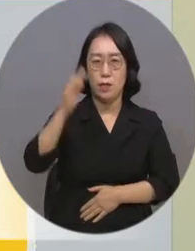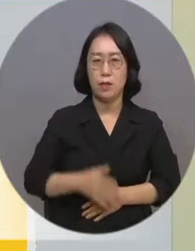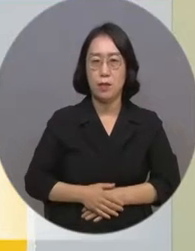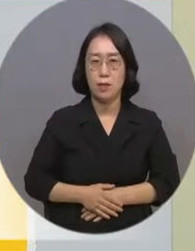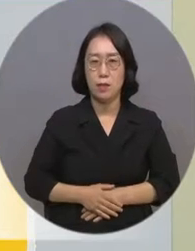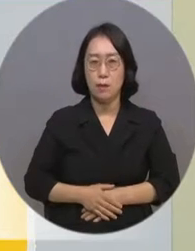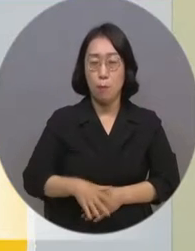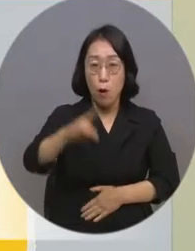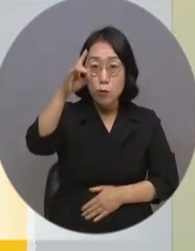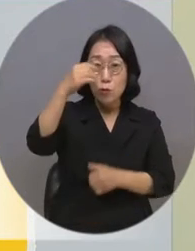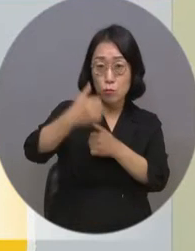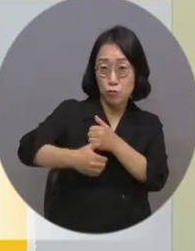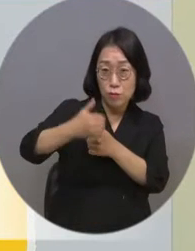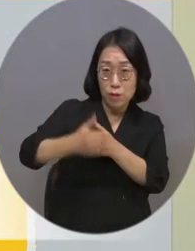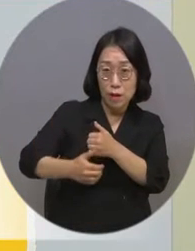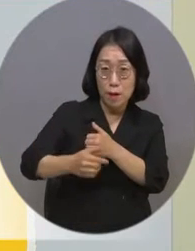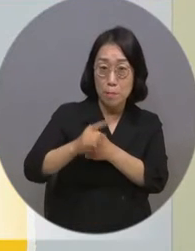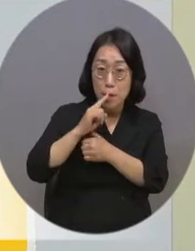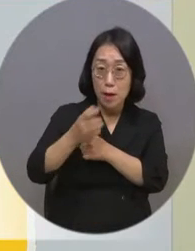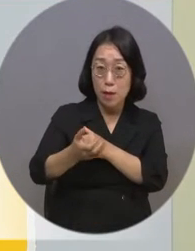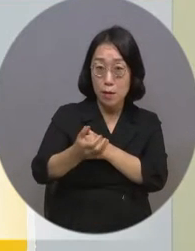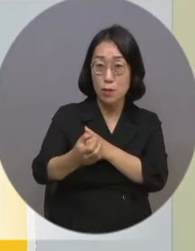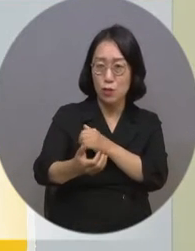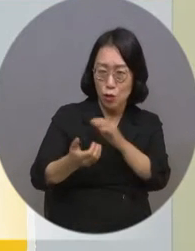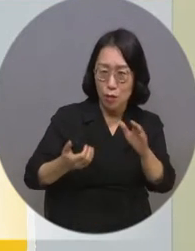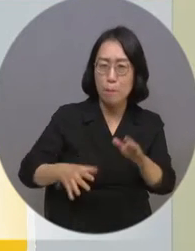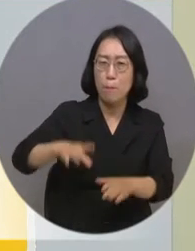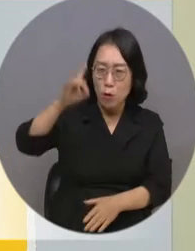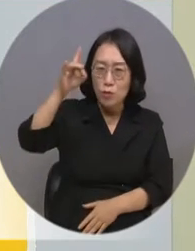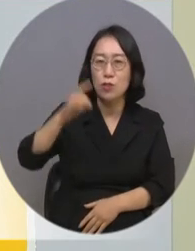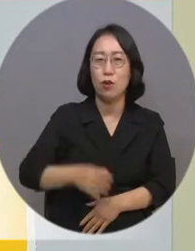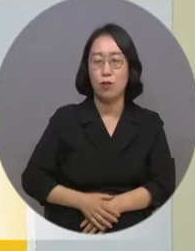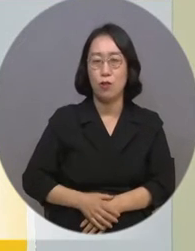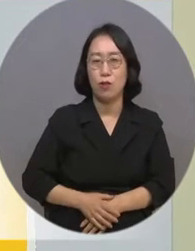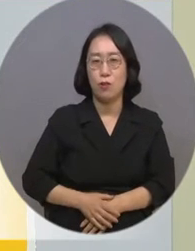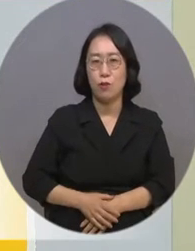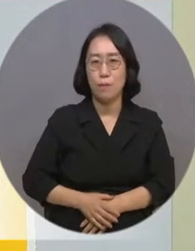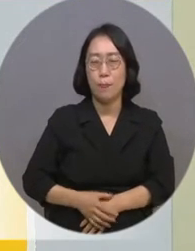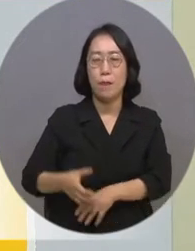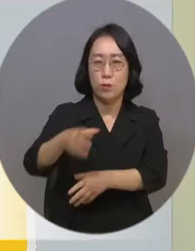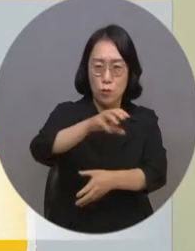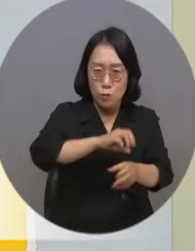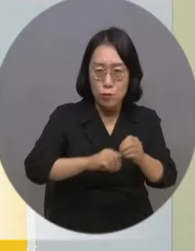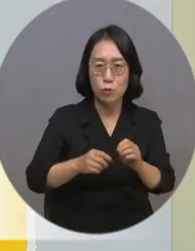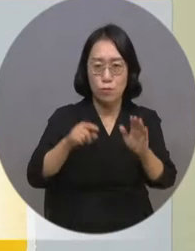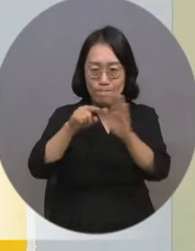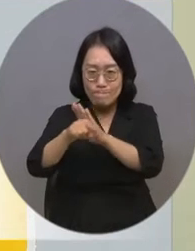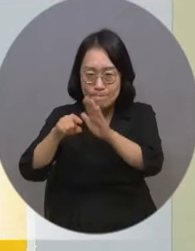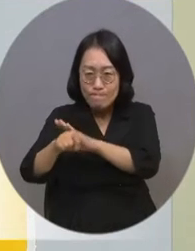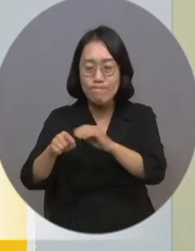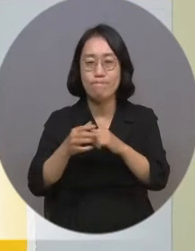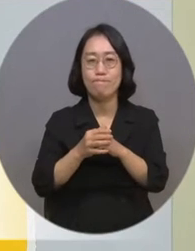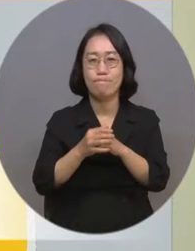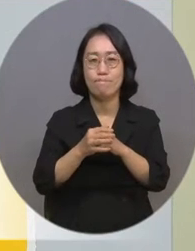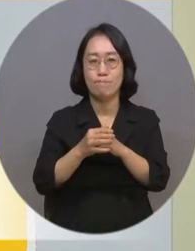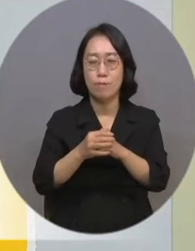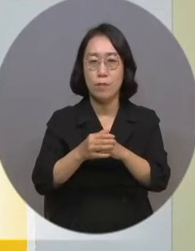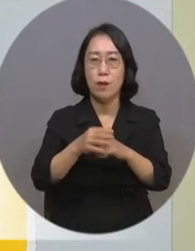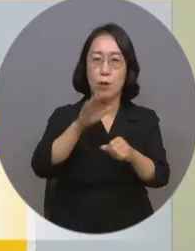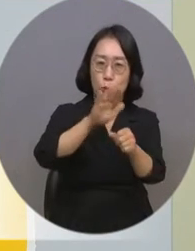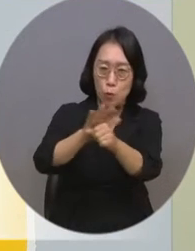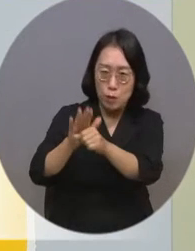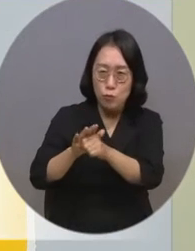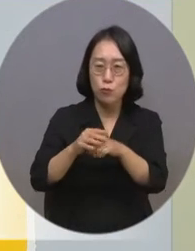전에, 부탁하시기 전에, 요청하시기 전에 먼저 찾아뵙고 또 먼저